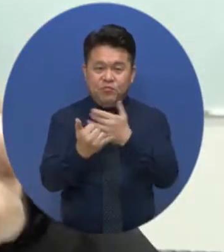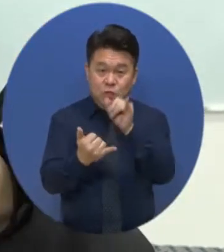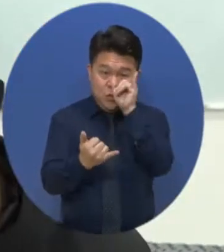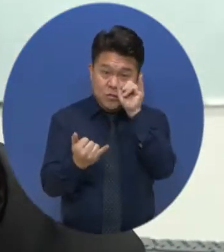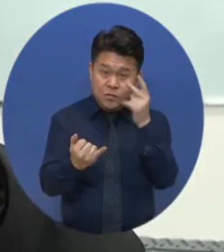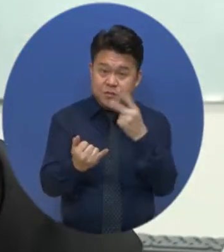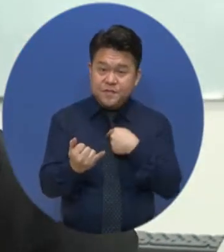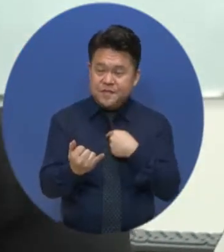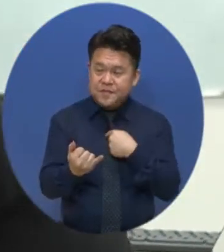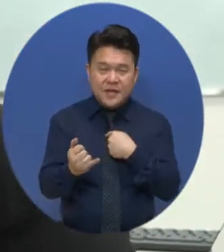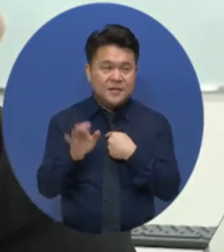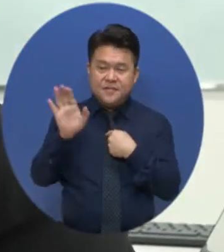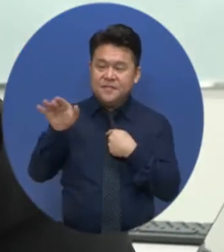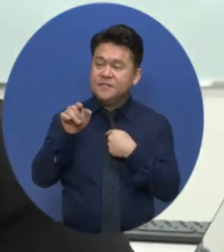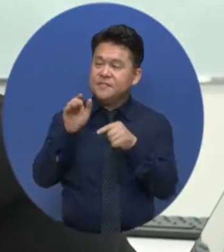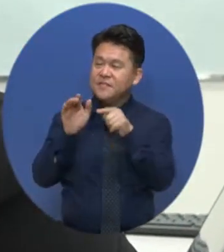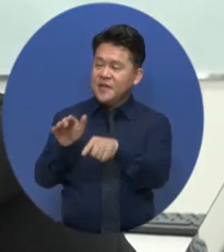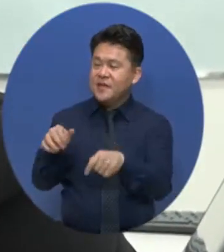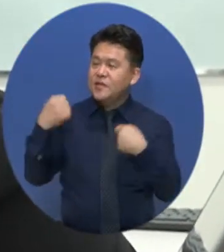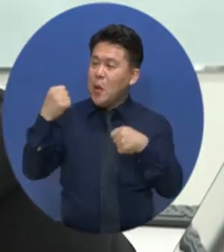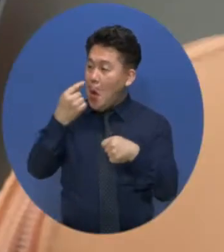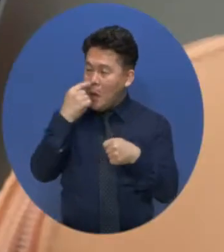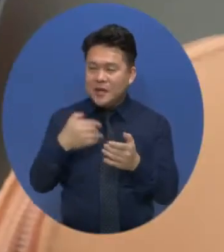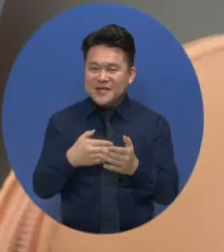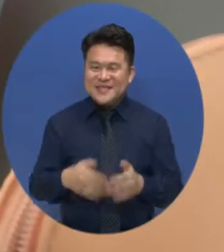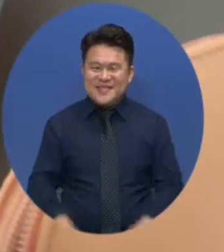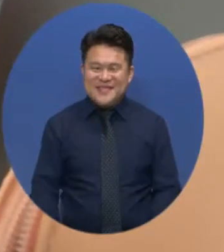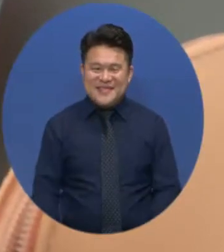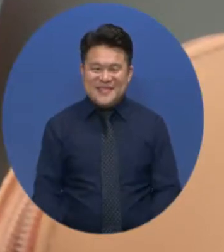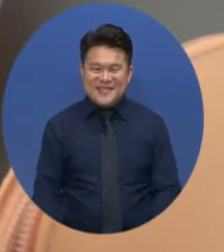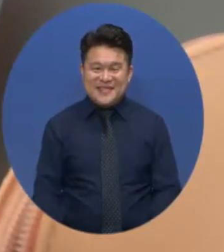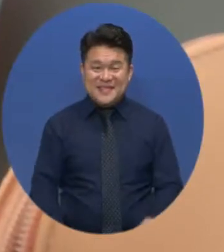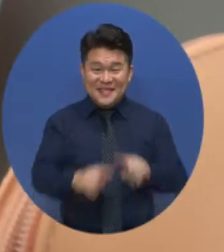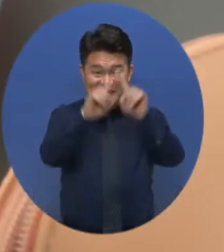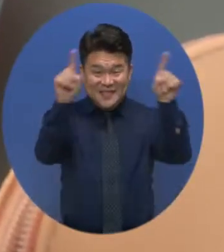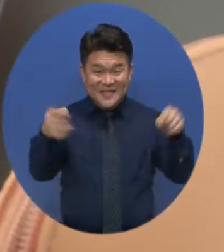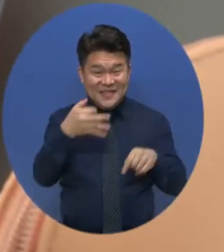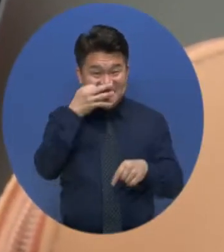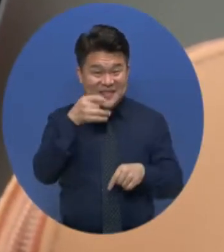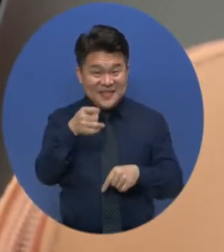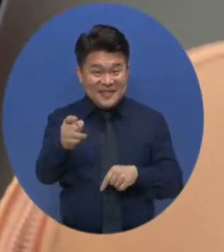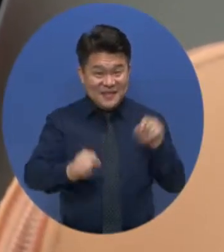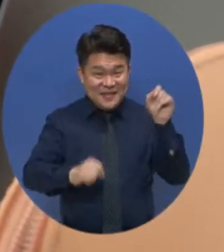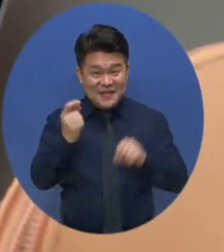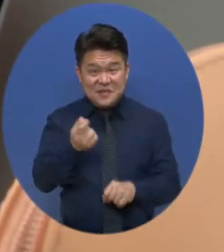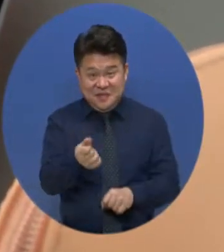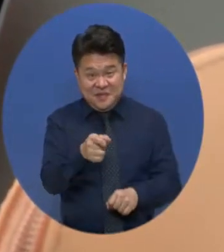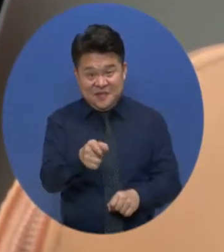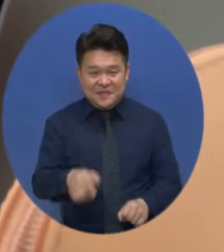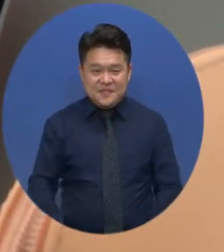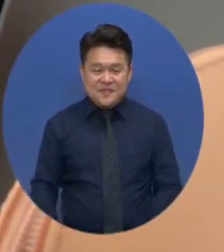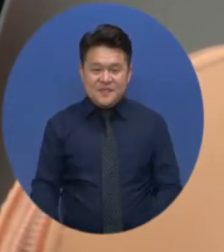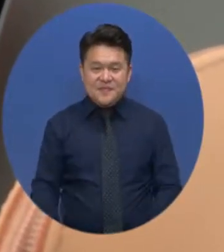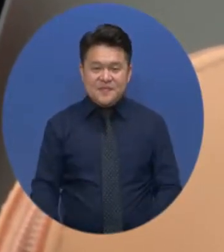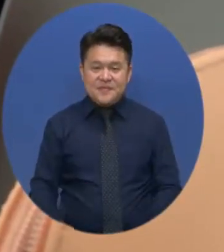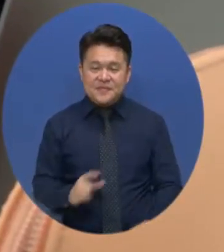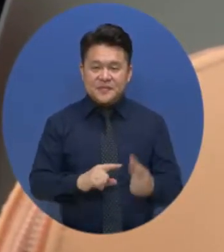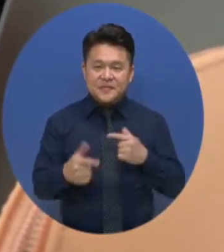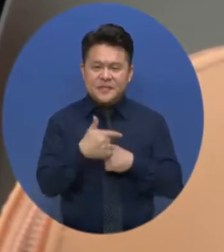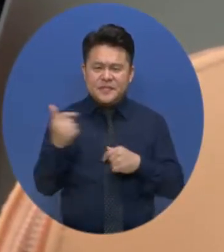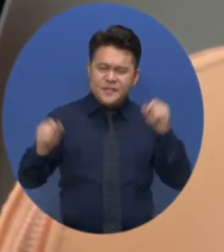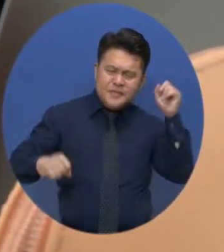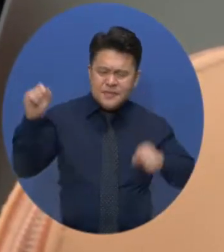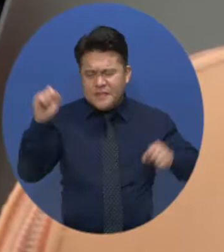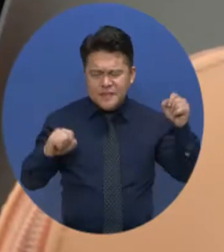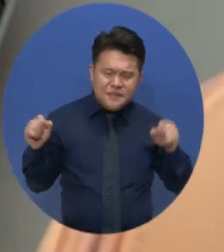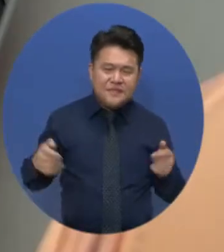하고 이제 그래서 제가 찾아가서 댄스를 배운 거예요. 화면이 생각보다 오빠의 움직임이 작게 나와요. 그래, 더 크게 조금 더 네.